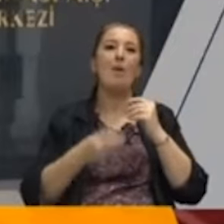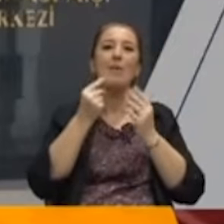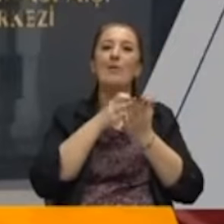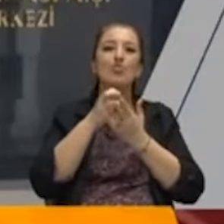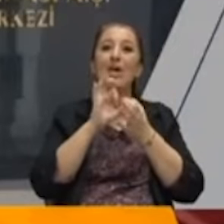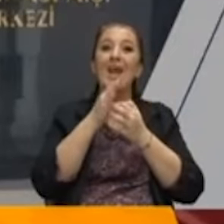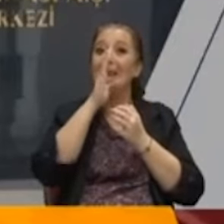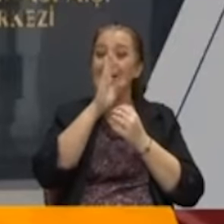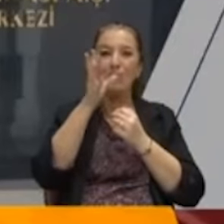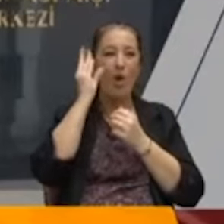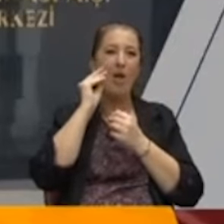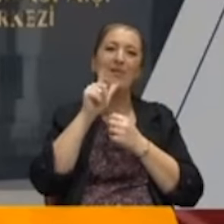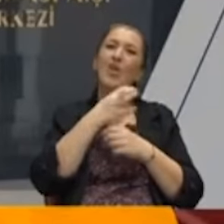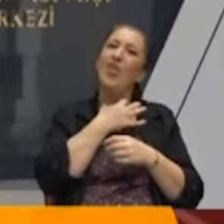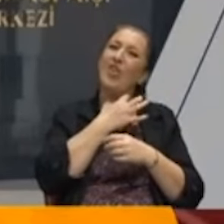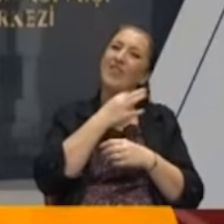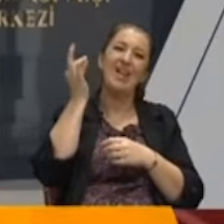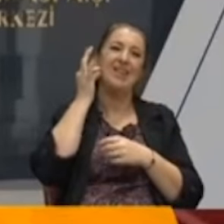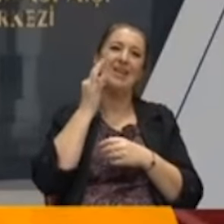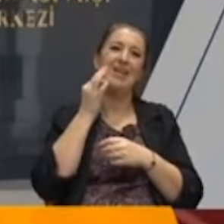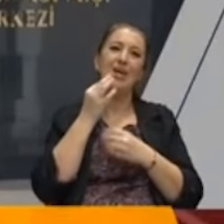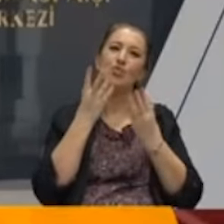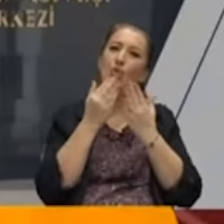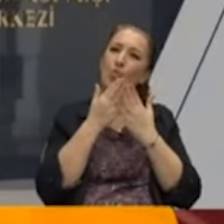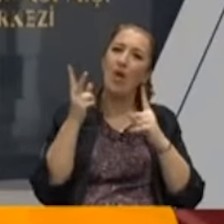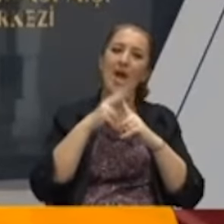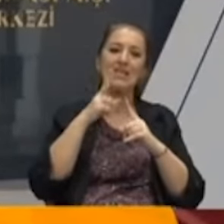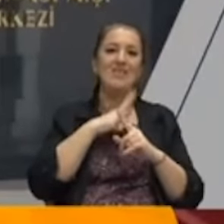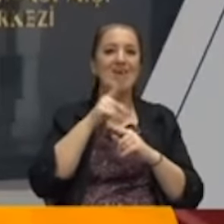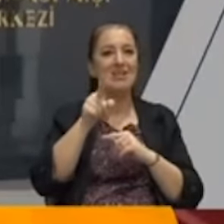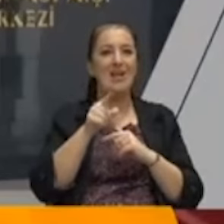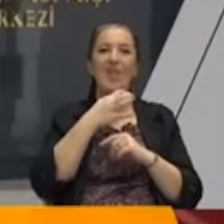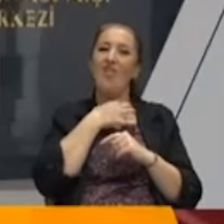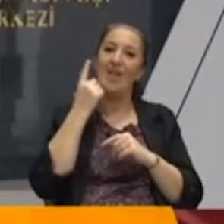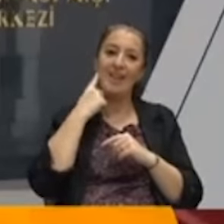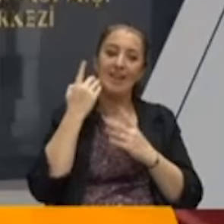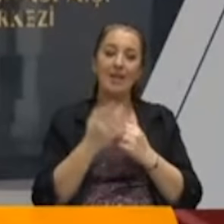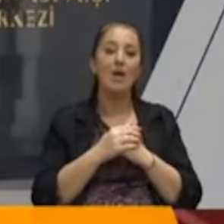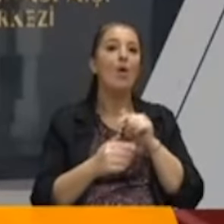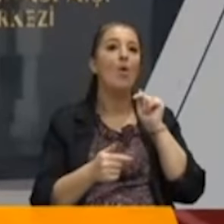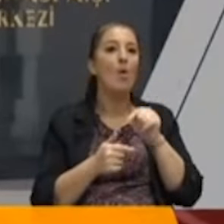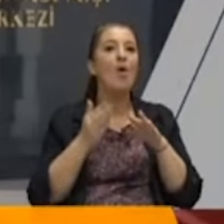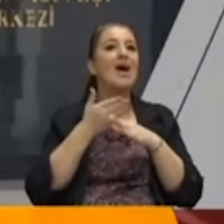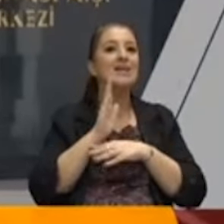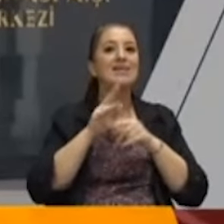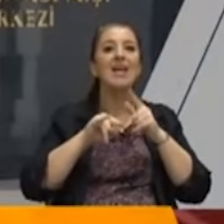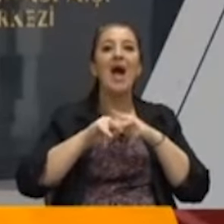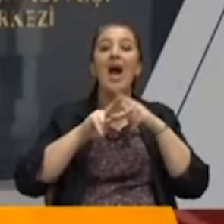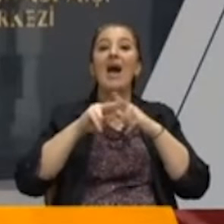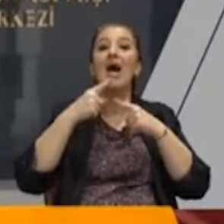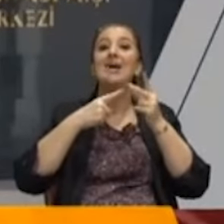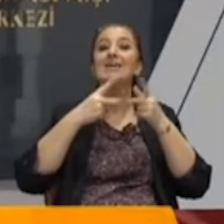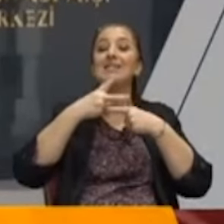miyim? Lütfen dinle, lütfen. Çok büyük katkısı var sana. Bu durum asıl hazine açısından bir risk